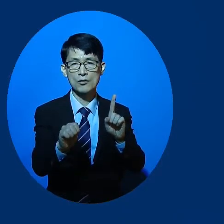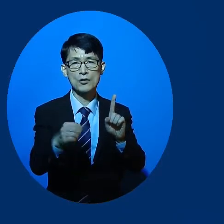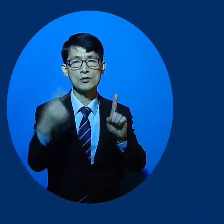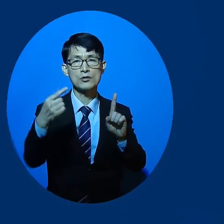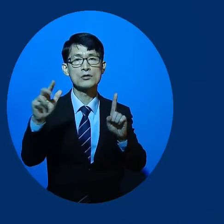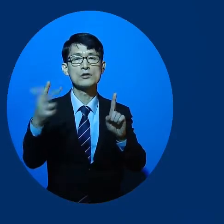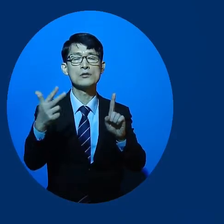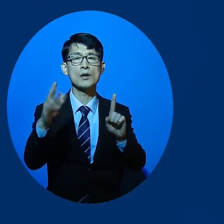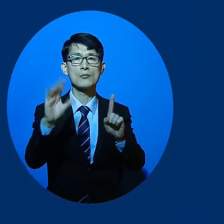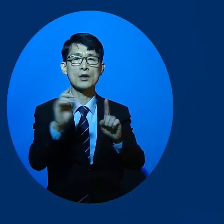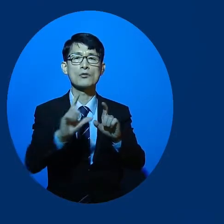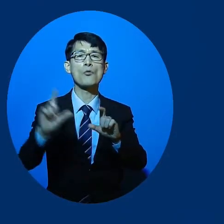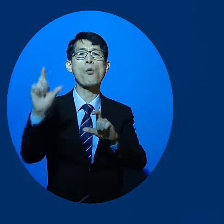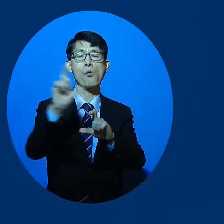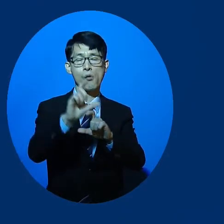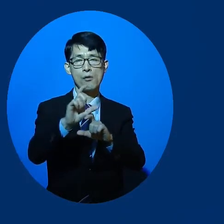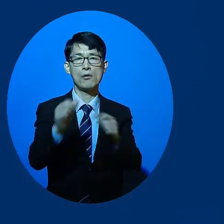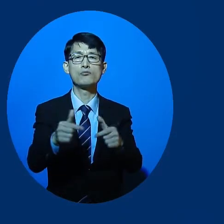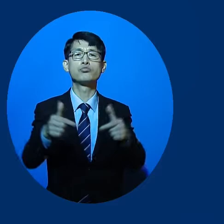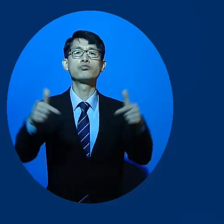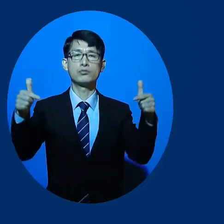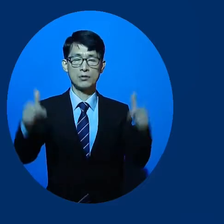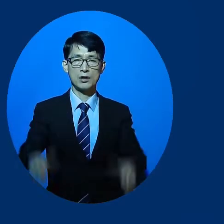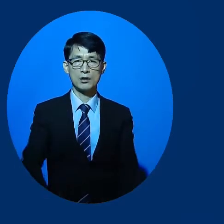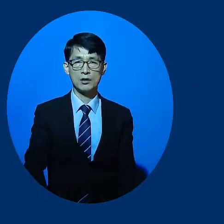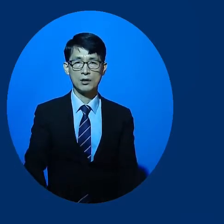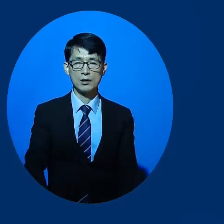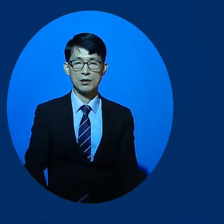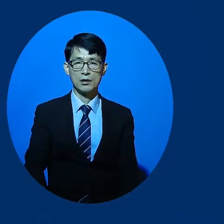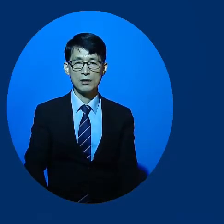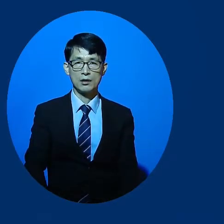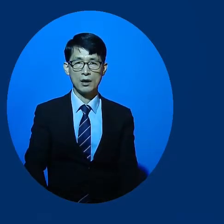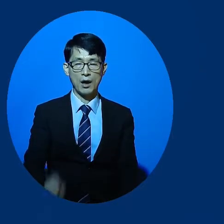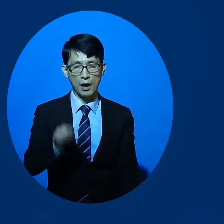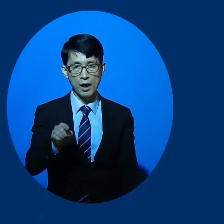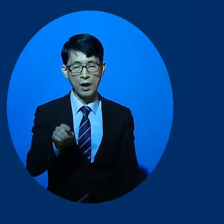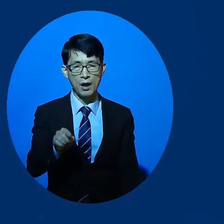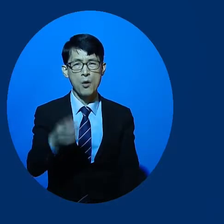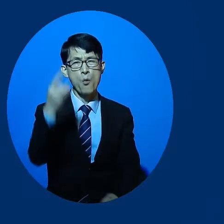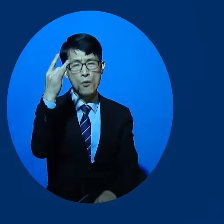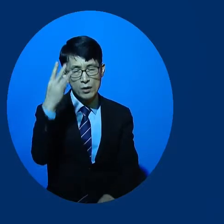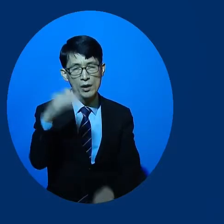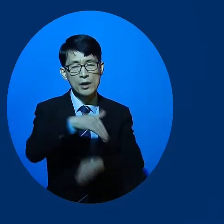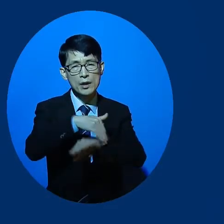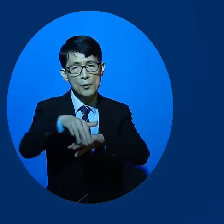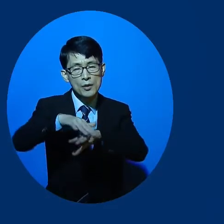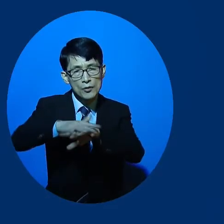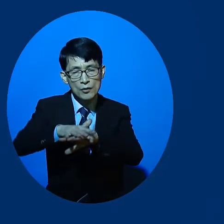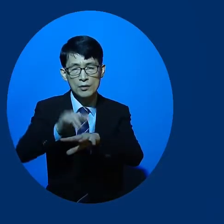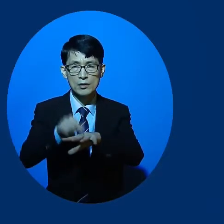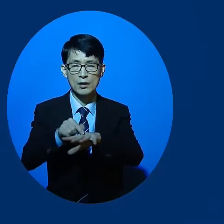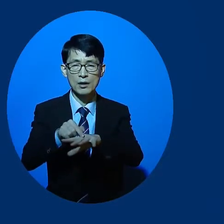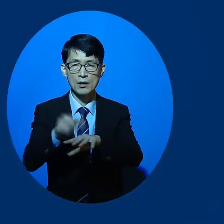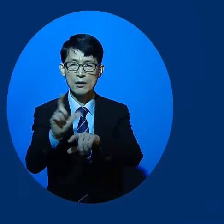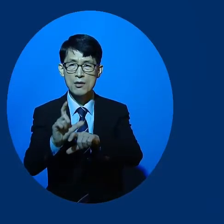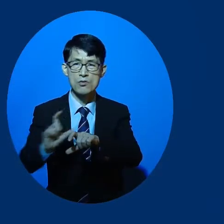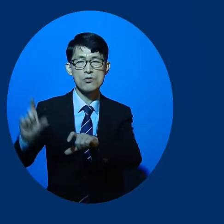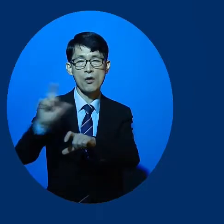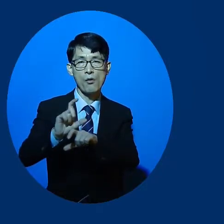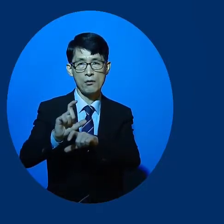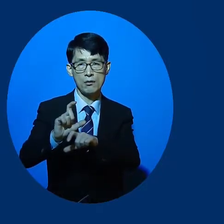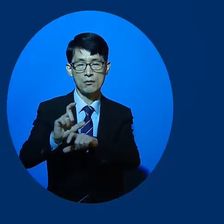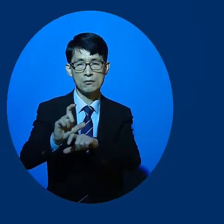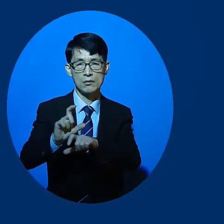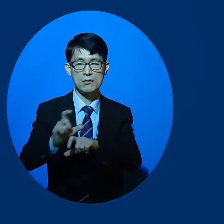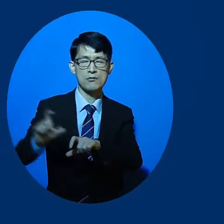또 증액이 됐습니다. 그래서 이 지자체의 이 설계 비용이 추가로 발생이 됐기